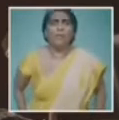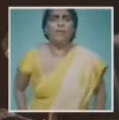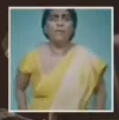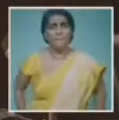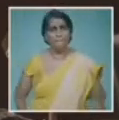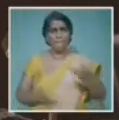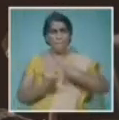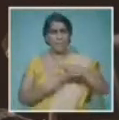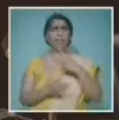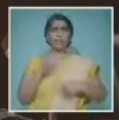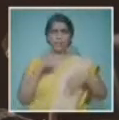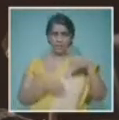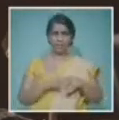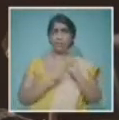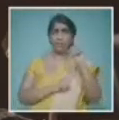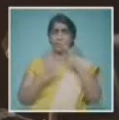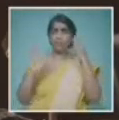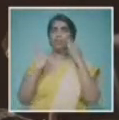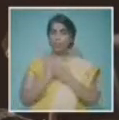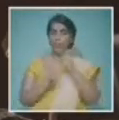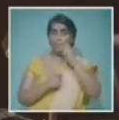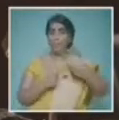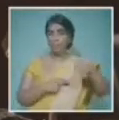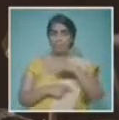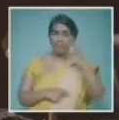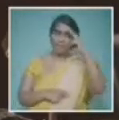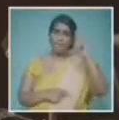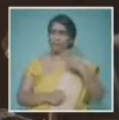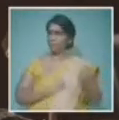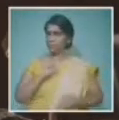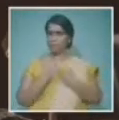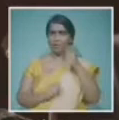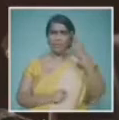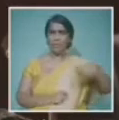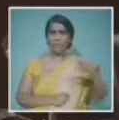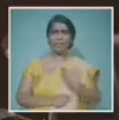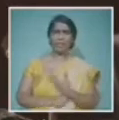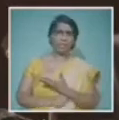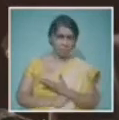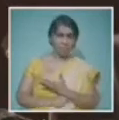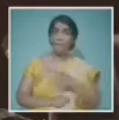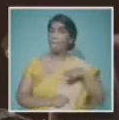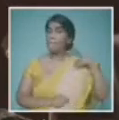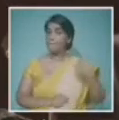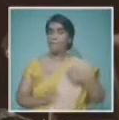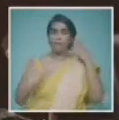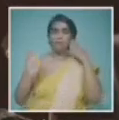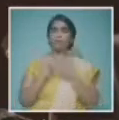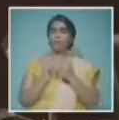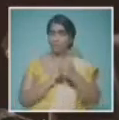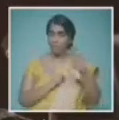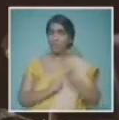දේශපාලන අපේ රටේ පාර්ලිමේන්තුව පිළිබඳව ජනතාවගේ ඇති වී තිබෙන විශ්වාසය, ජනතාවගේ ඇති වී තිබෙන කලකිරීමේ ප්‍රධාන සාධකයක් බවට පත් වී